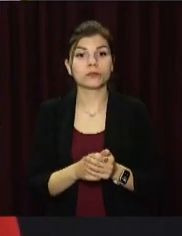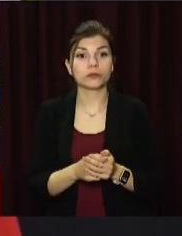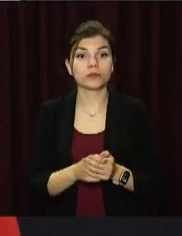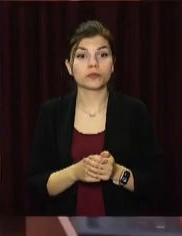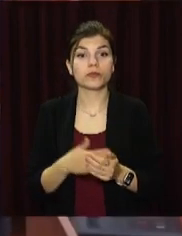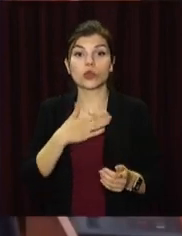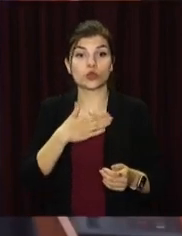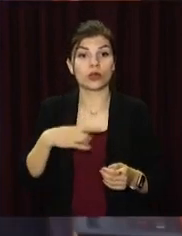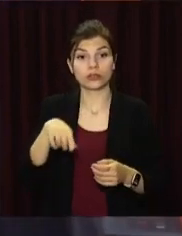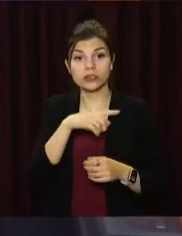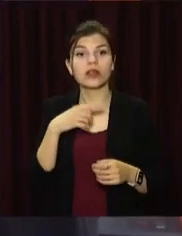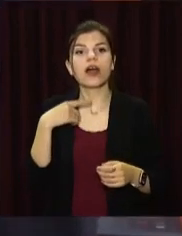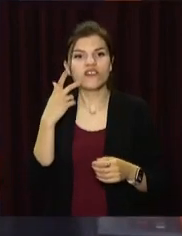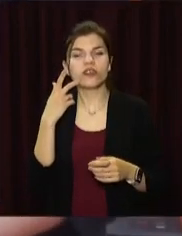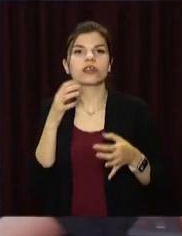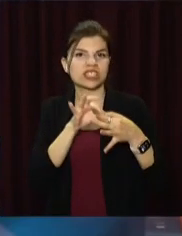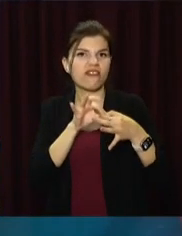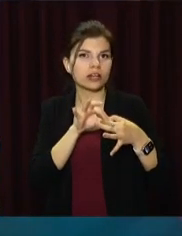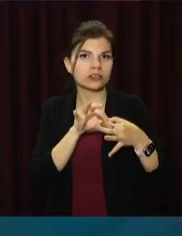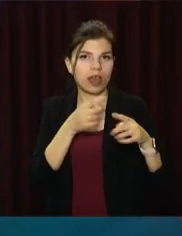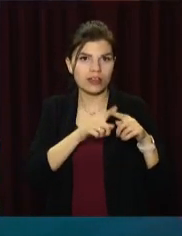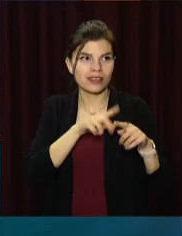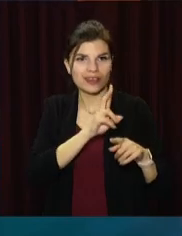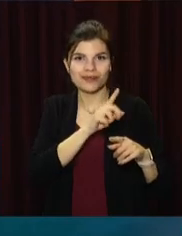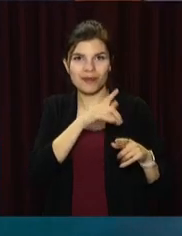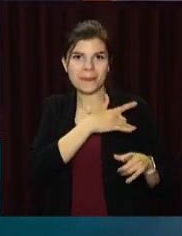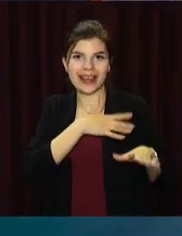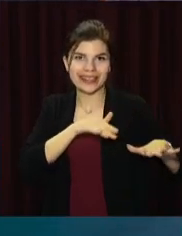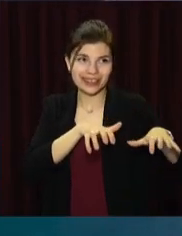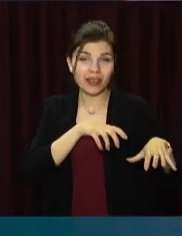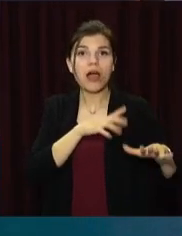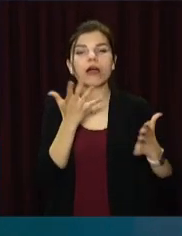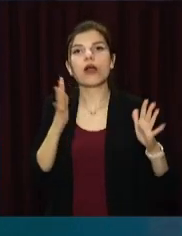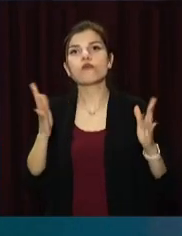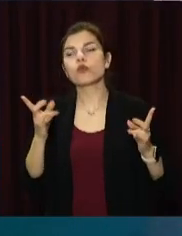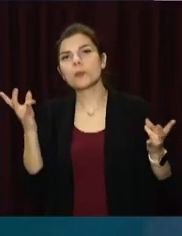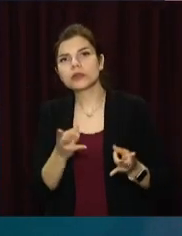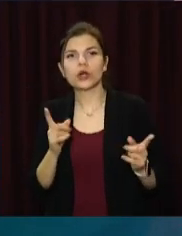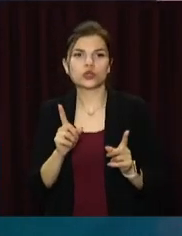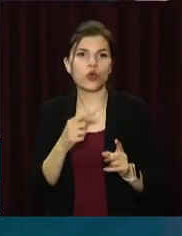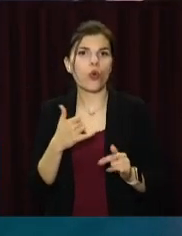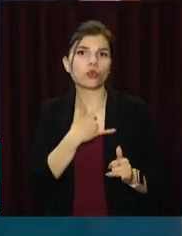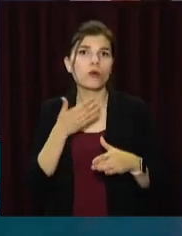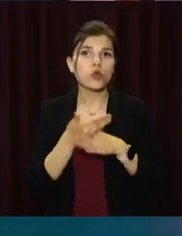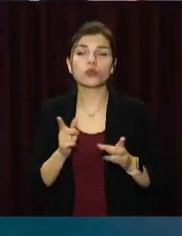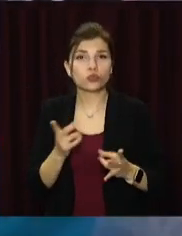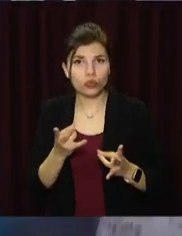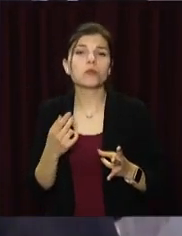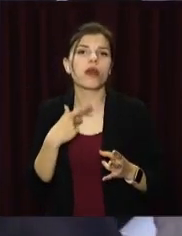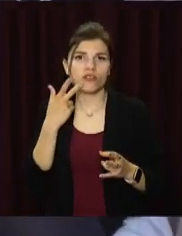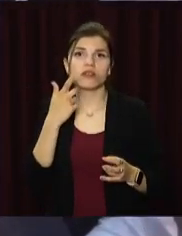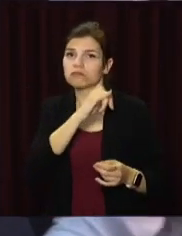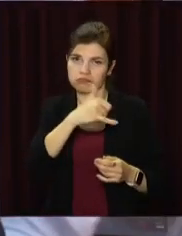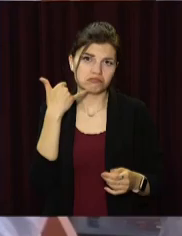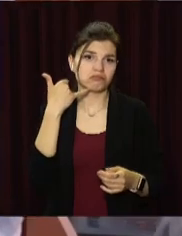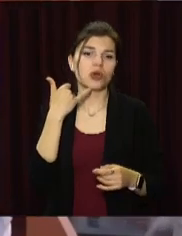родини, ми завжди з ними на зв'язку. Завжди. Якщо виникає якась потреба в нашій допомозі, вони